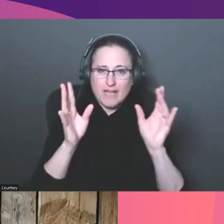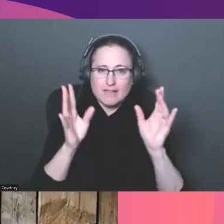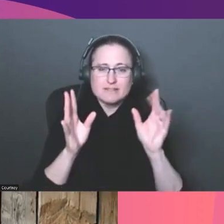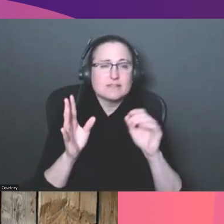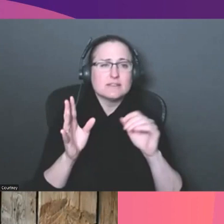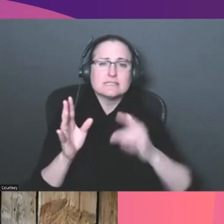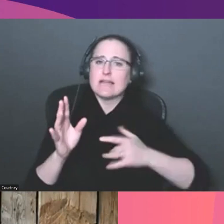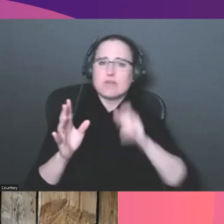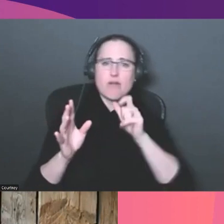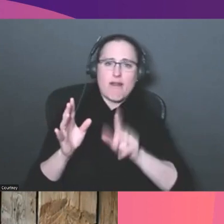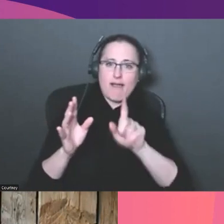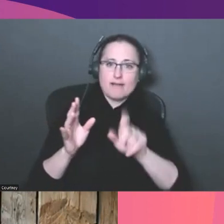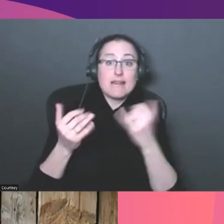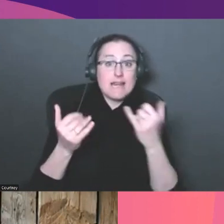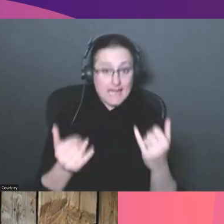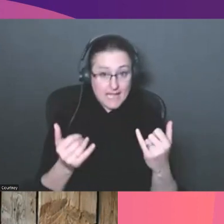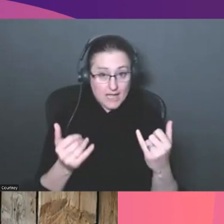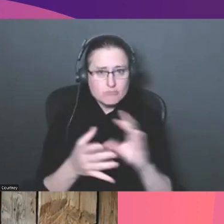conjugale